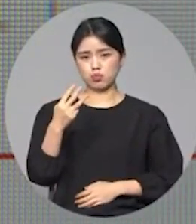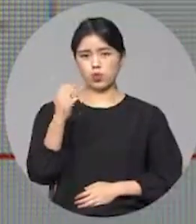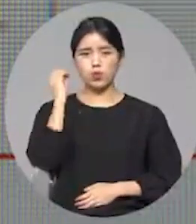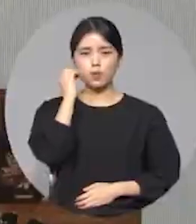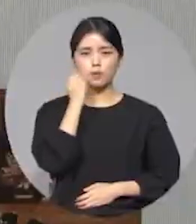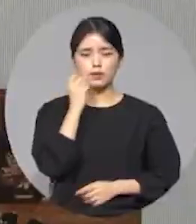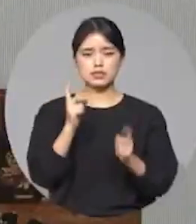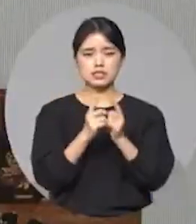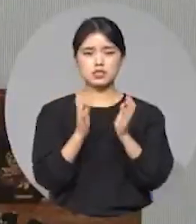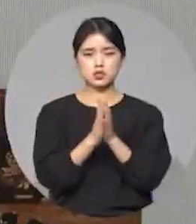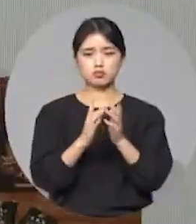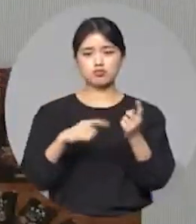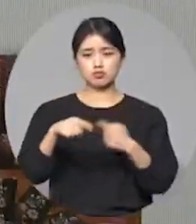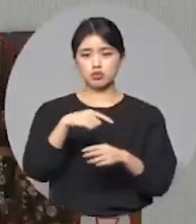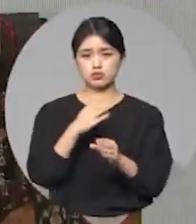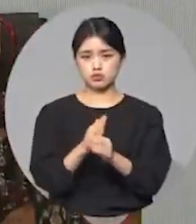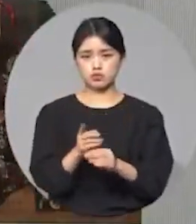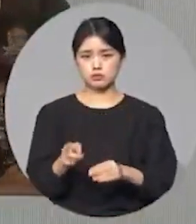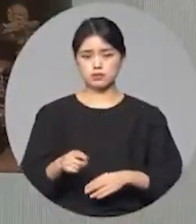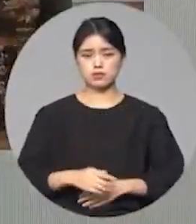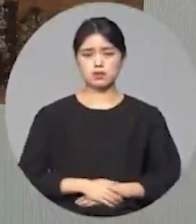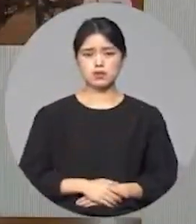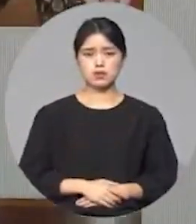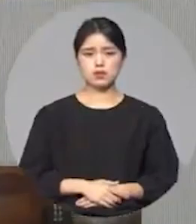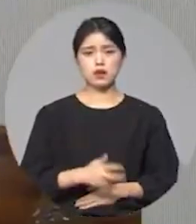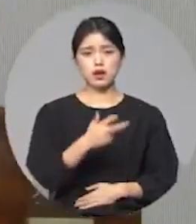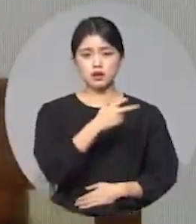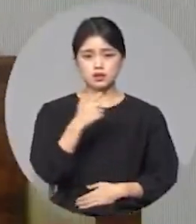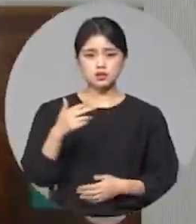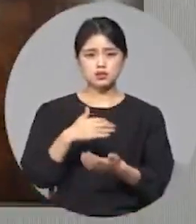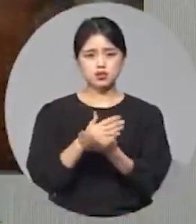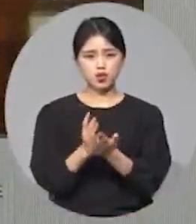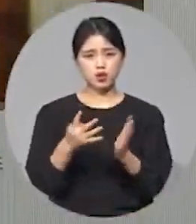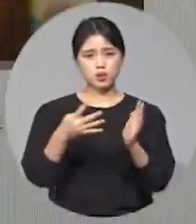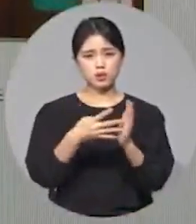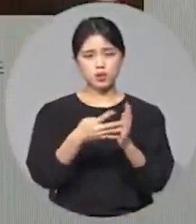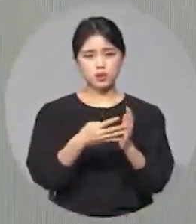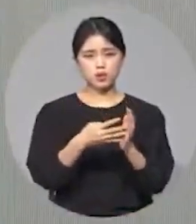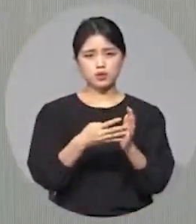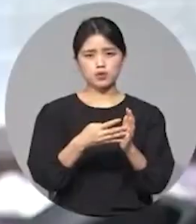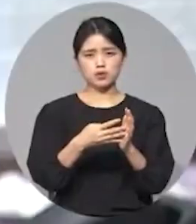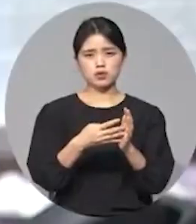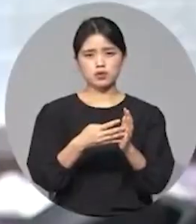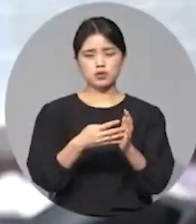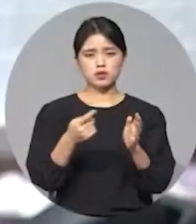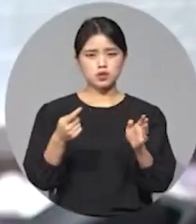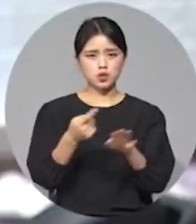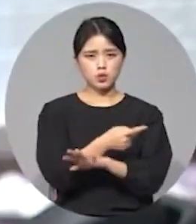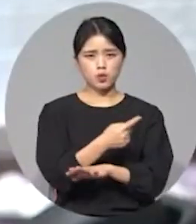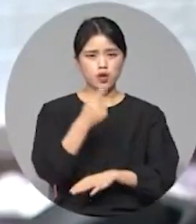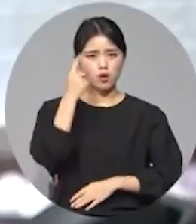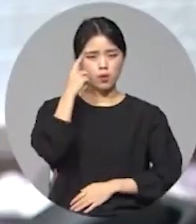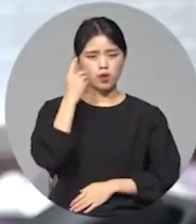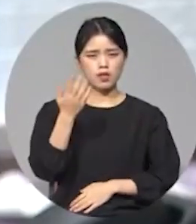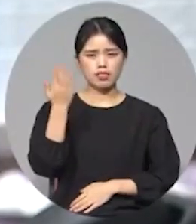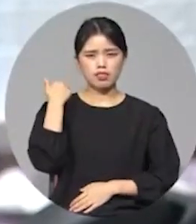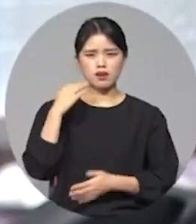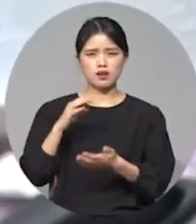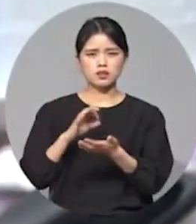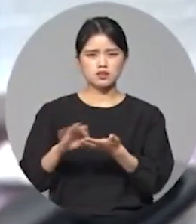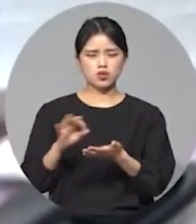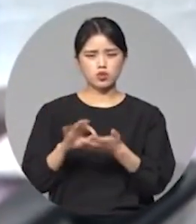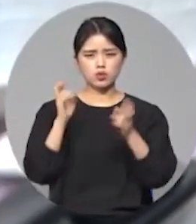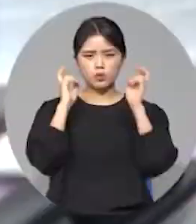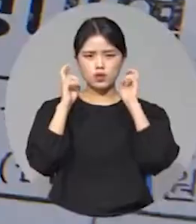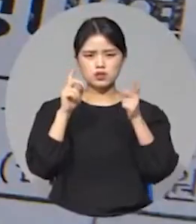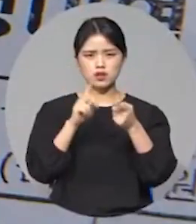쇼핑몰을 직접 운영하고 있습니다. 규모 있는 여러 영농조합들을 놔두고 왜 장군수가 과거 자신이 만들었던